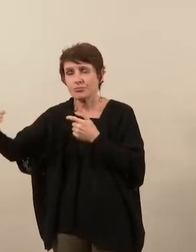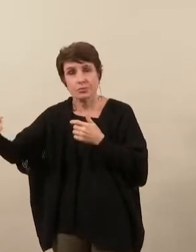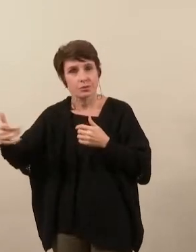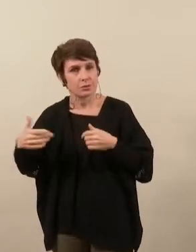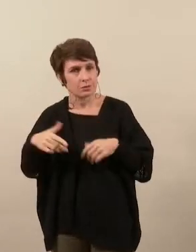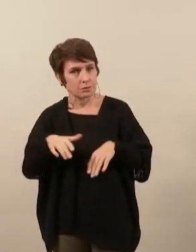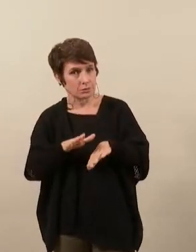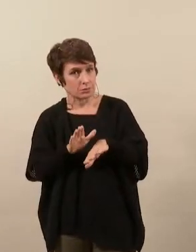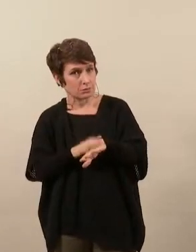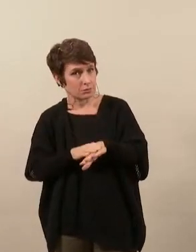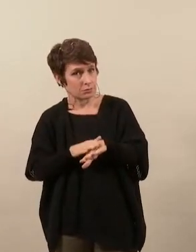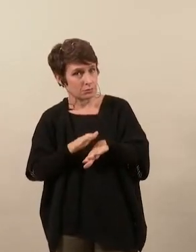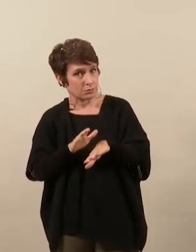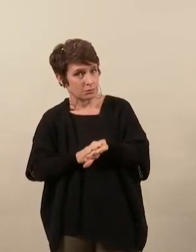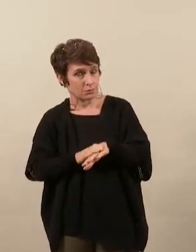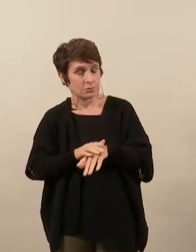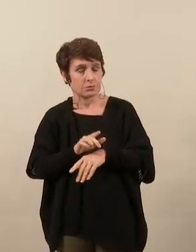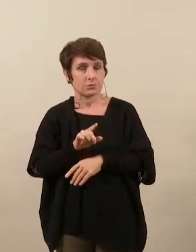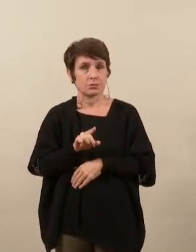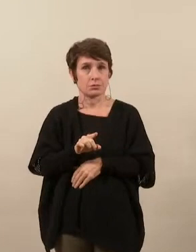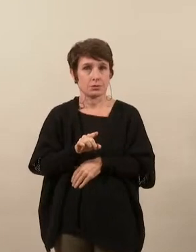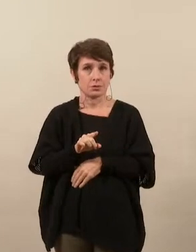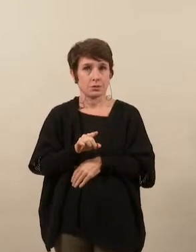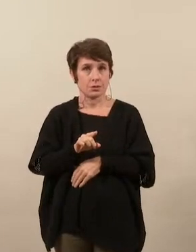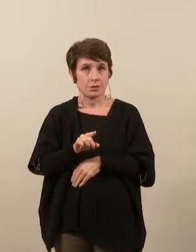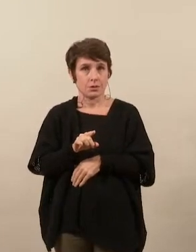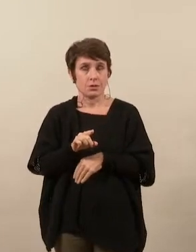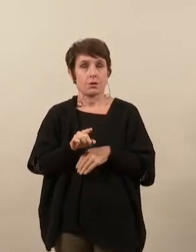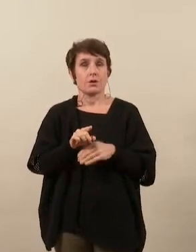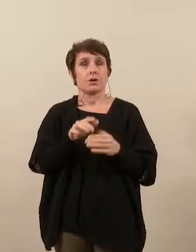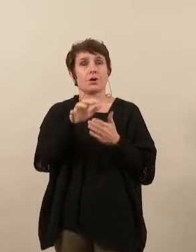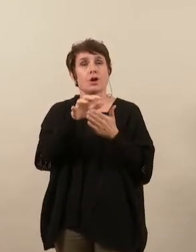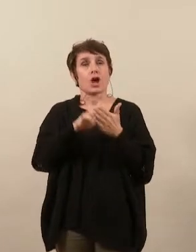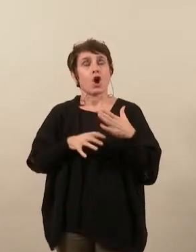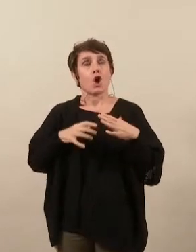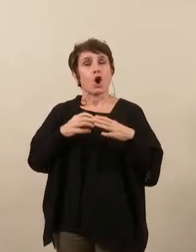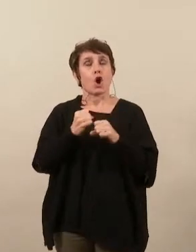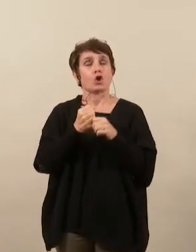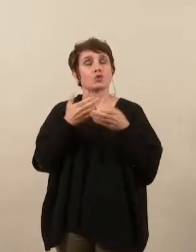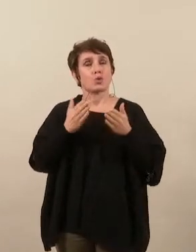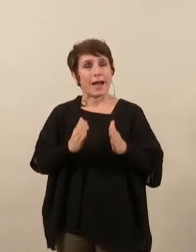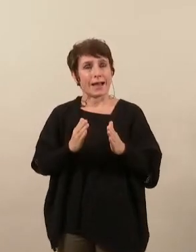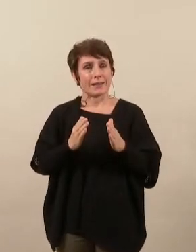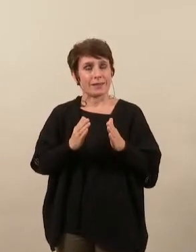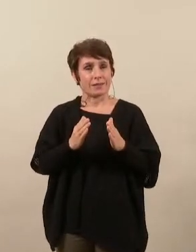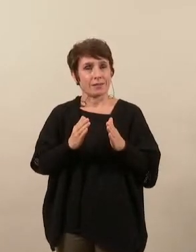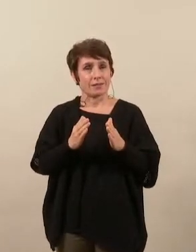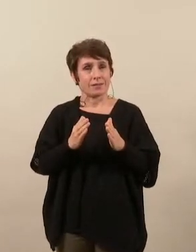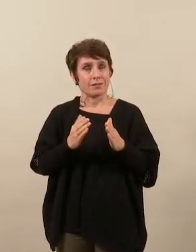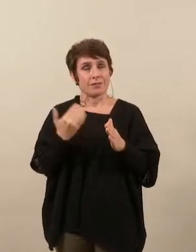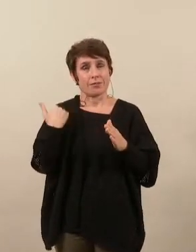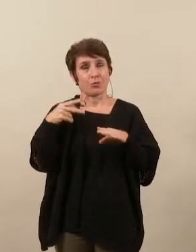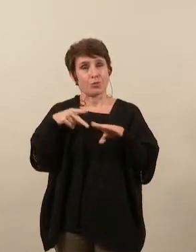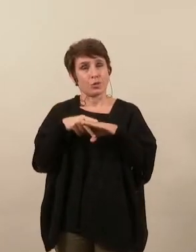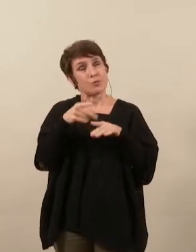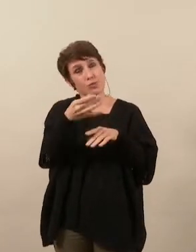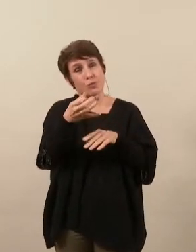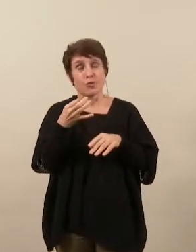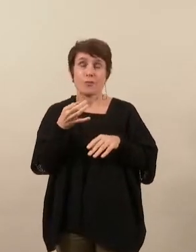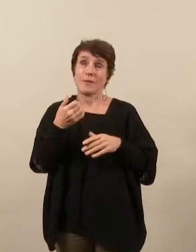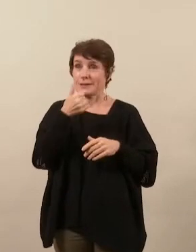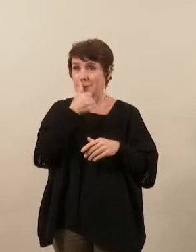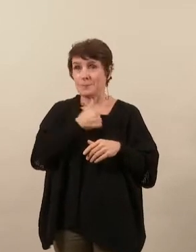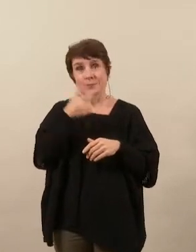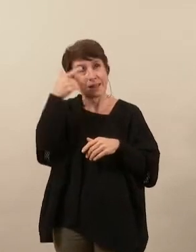le maire, la justification au rendu acte en début de conseil que vous m'avez faite sur l'utilisation de votre chauffeur pour aller à